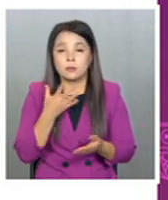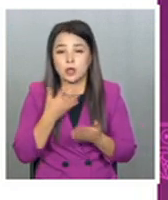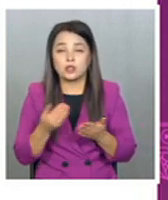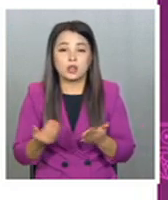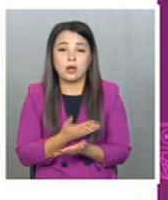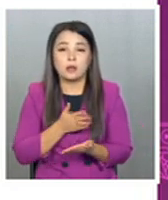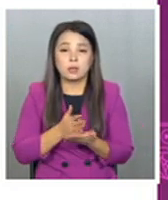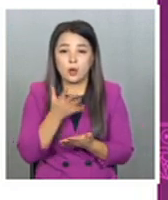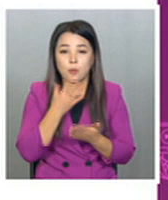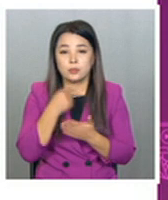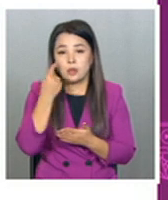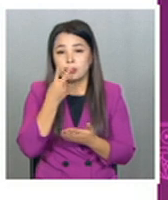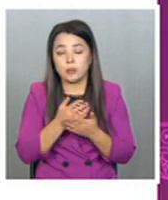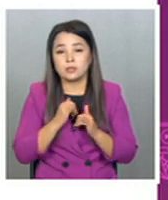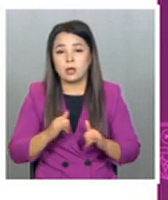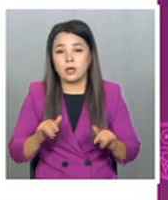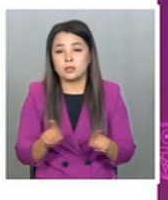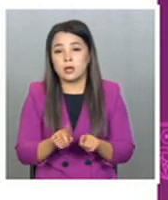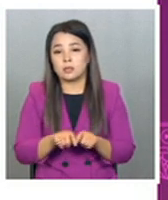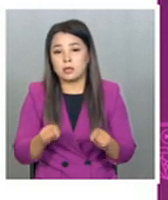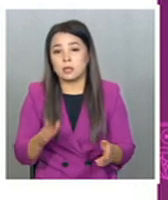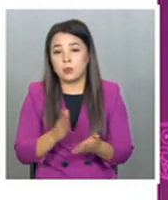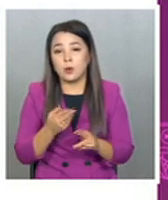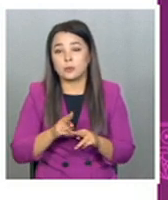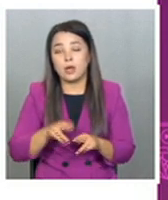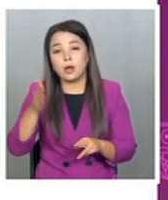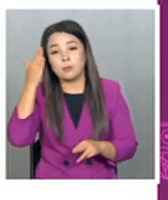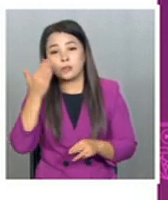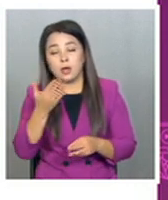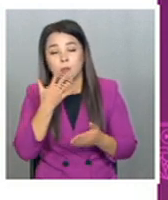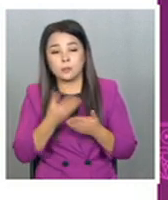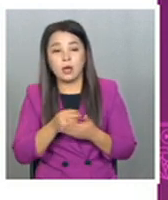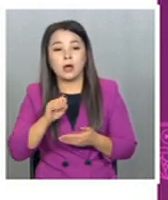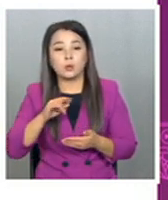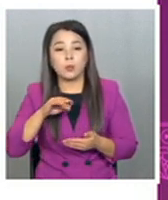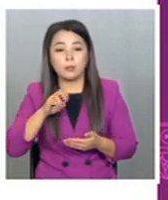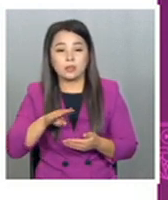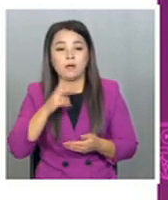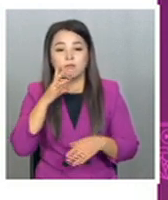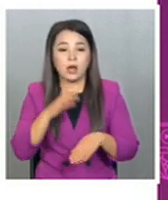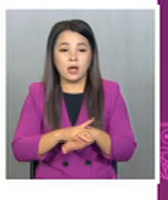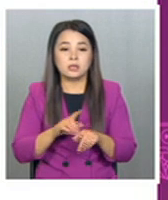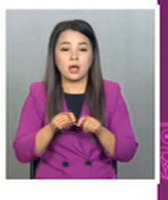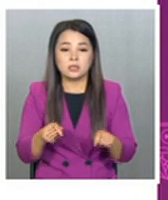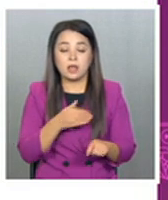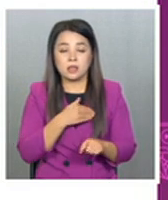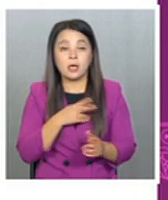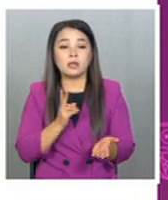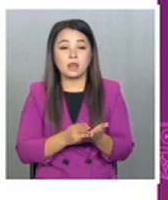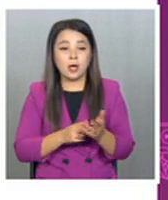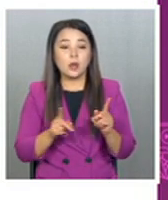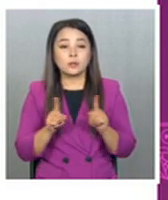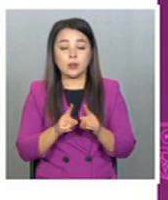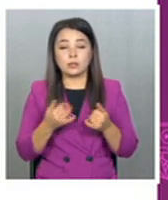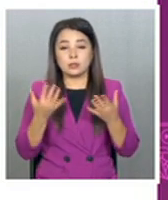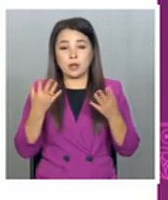бағытта дамыған өнер өміршең болады. Енді осы пікірімізге аргумент пен факт келтірейік. Оның бір дәлелі ретінде